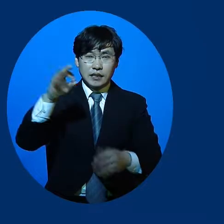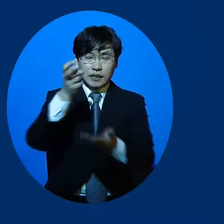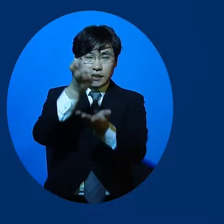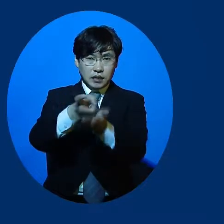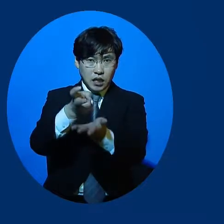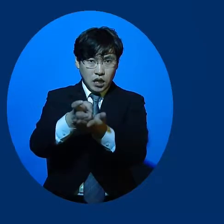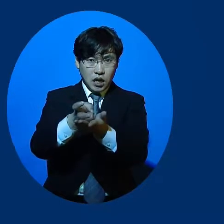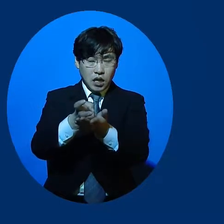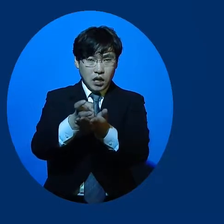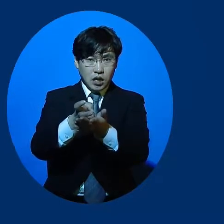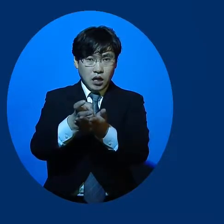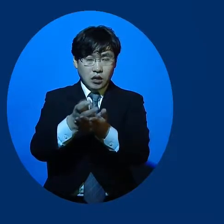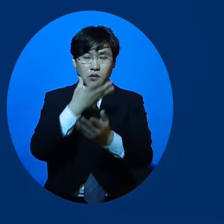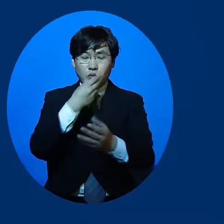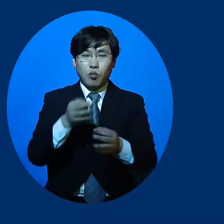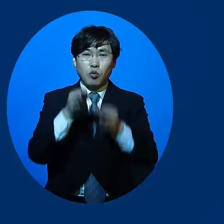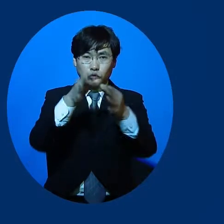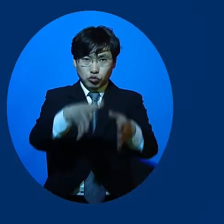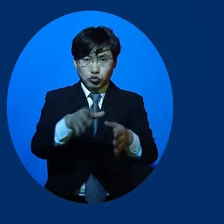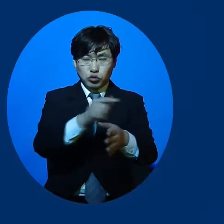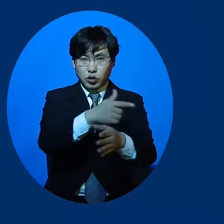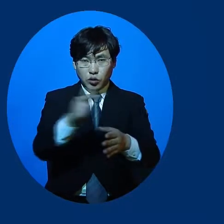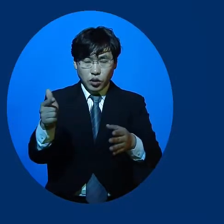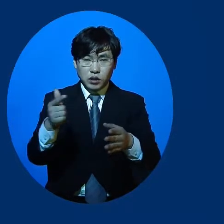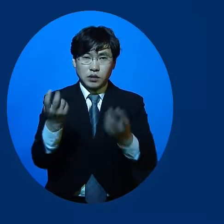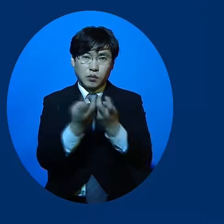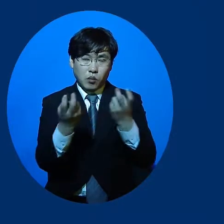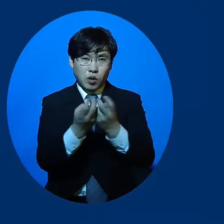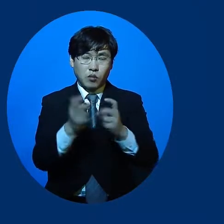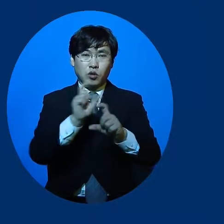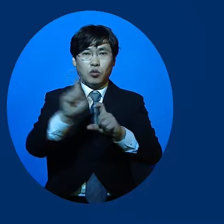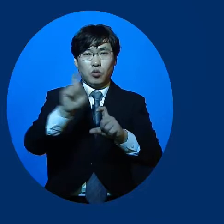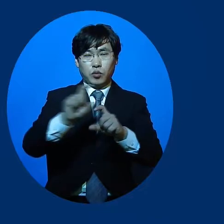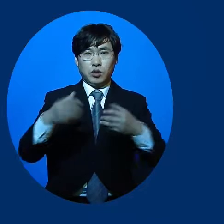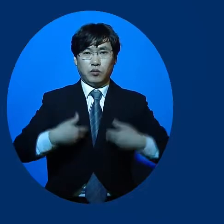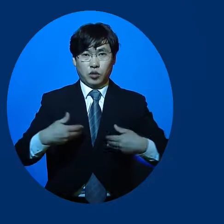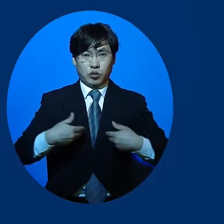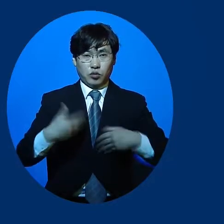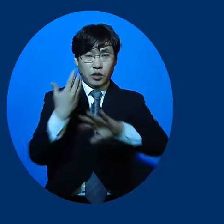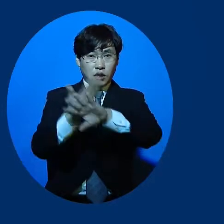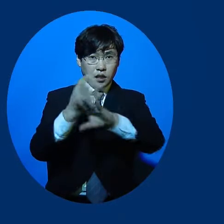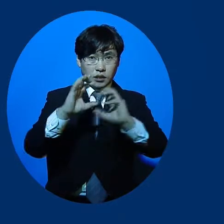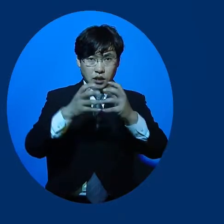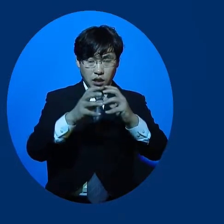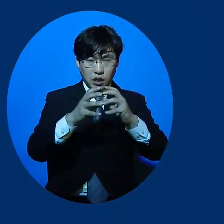인센티브를 제공하는 이러한 방법도 좋은 방법이 될 수 있습니다. 외국에서